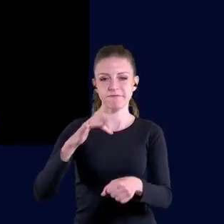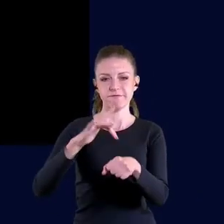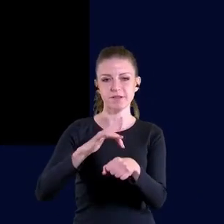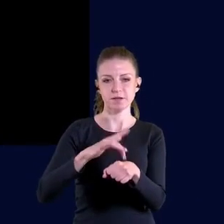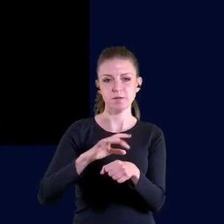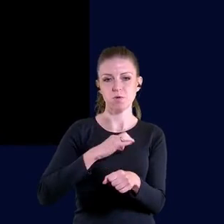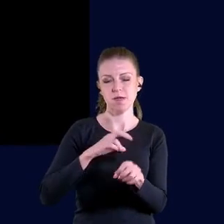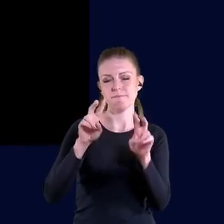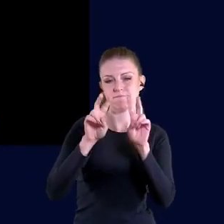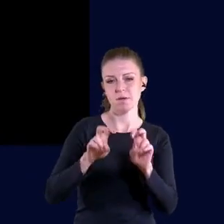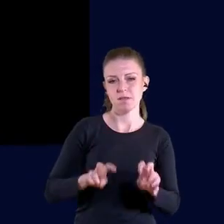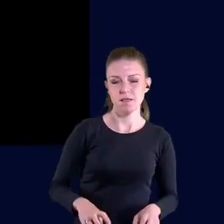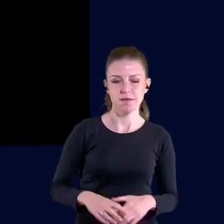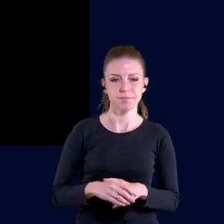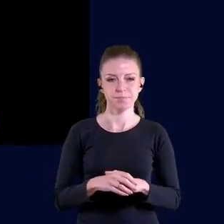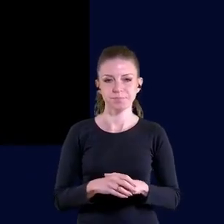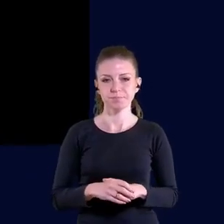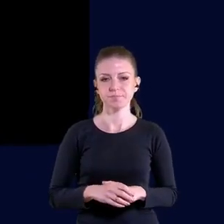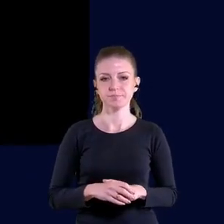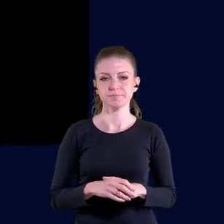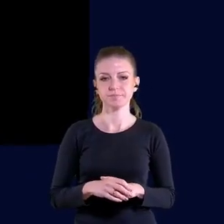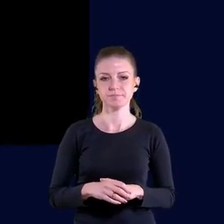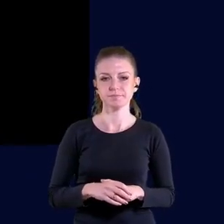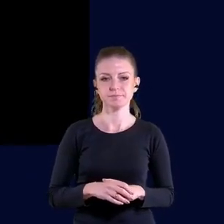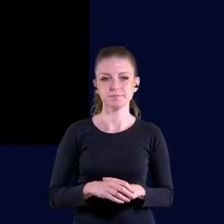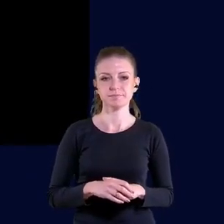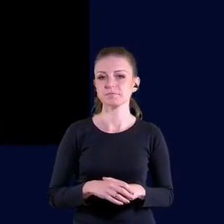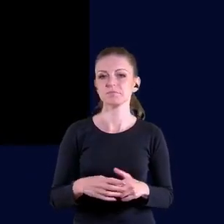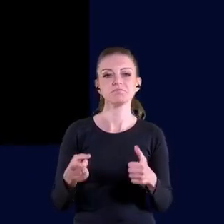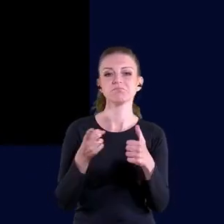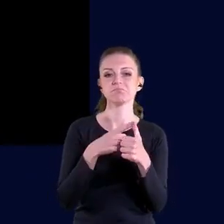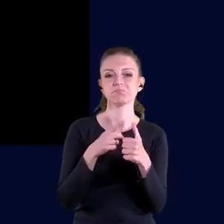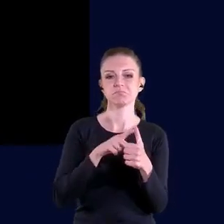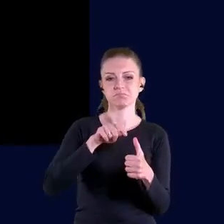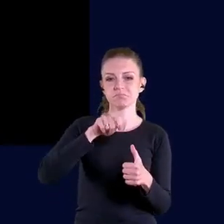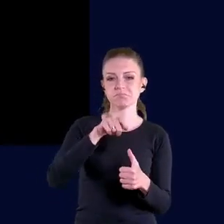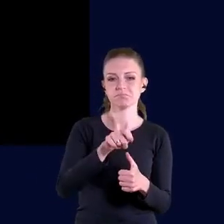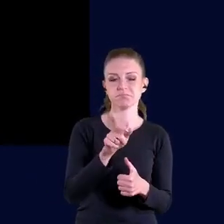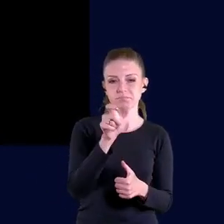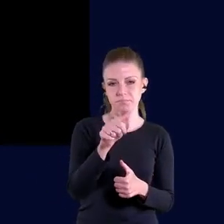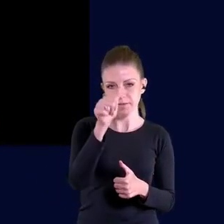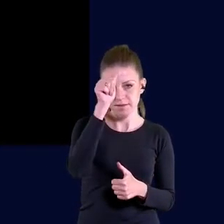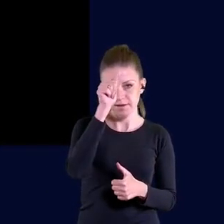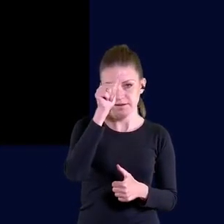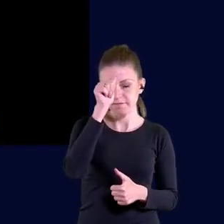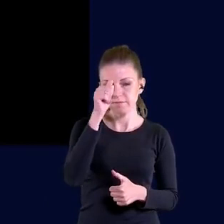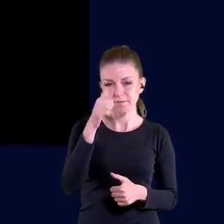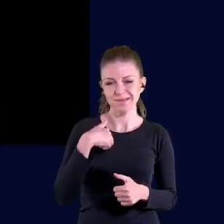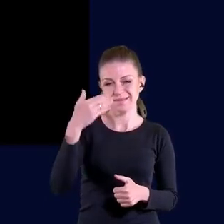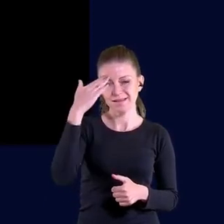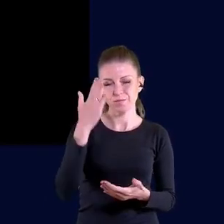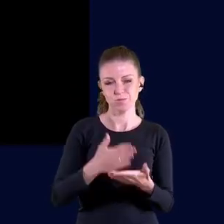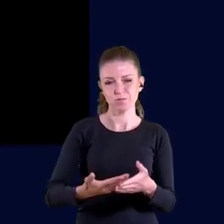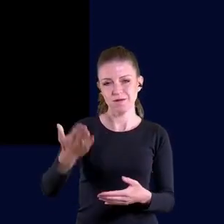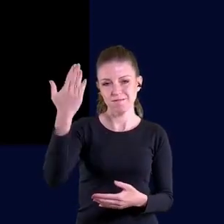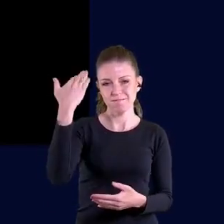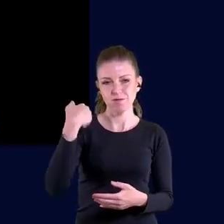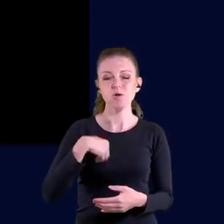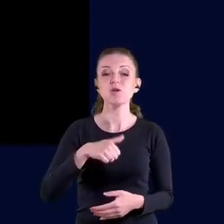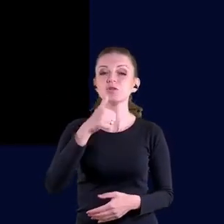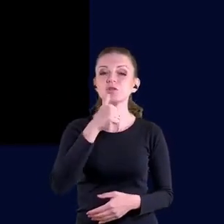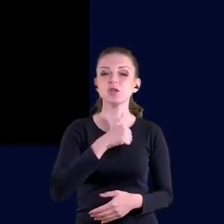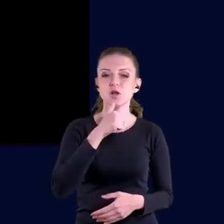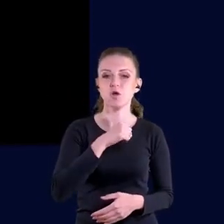mojego badania mianowicie jedna z etykiet którą znamy Tak naprawdę najdłużej to jest ten zielony